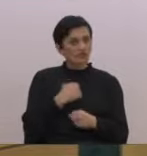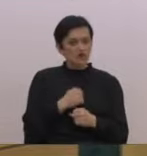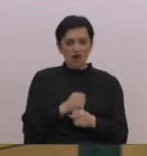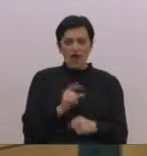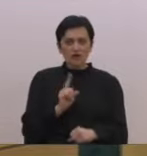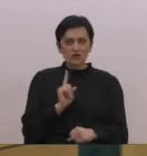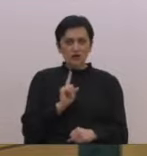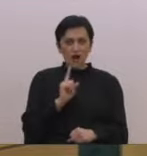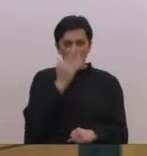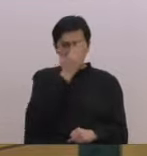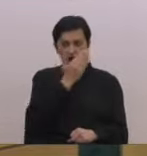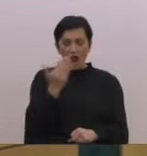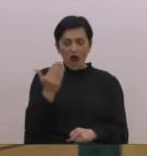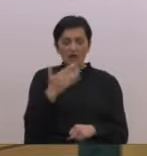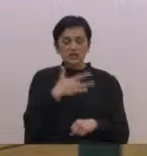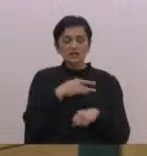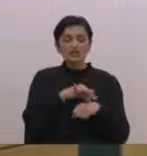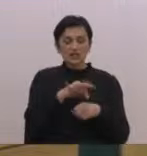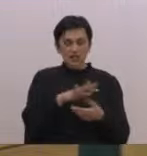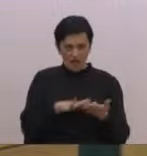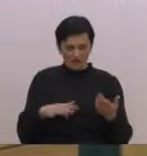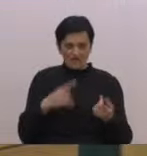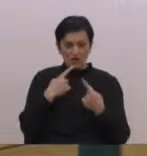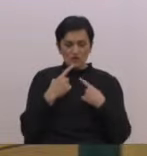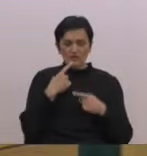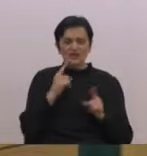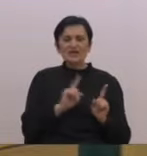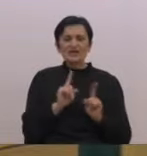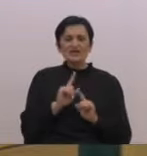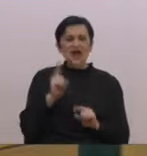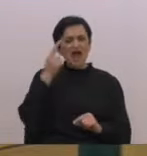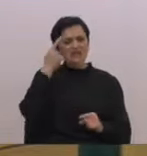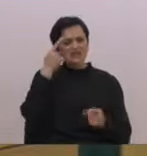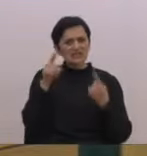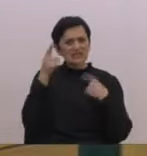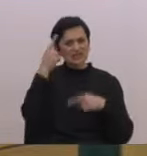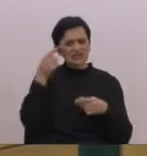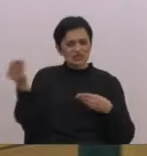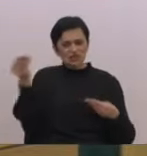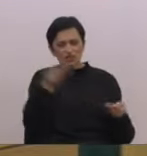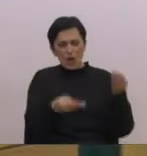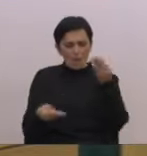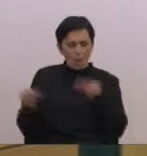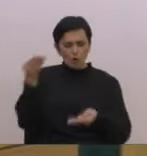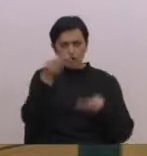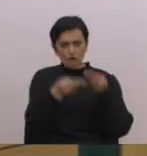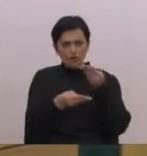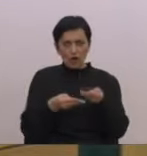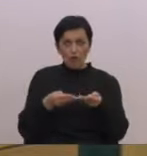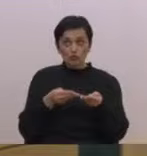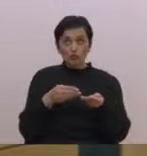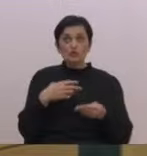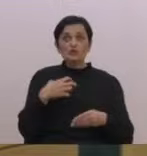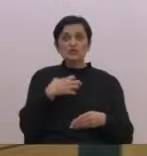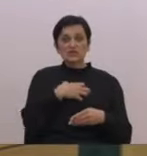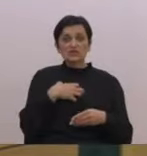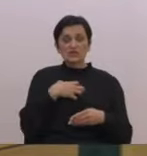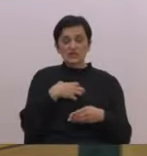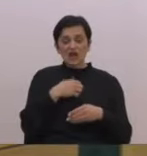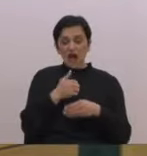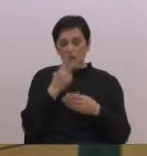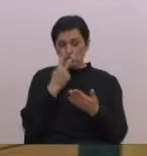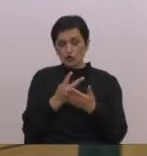რომ ხალხს რაც გივა იმაზე გავაგრძელებთ საუბარს. კი, რაც არ უნდა ინიციატივები შემოიტანოთ, ასეა. და სტრატეგიულადაც შეხედეთ, თუ გინდა აქ